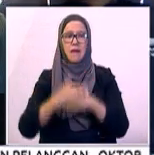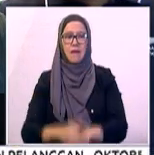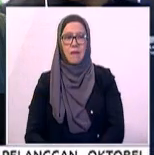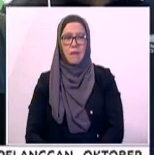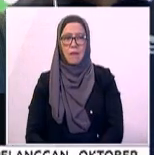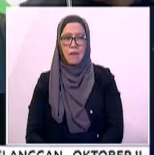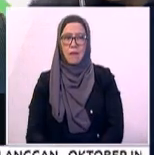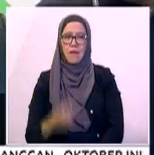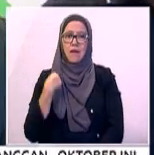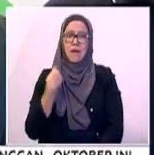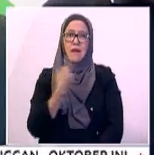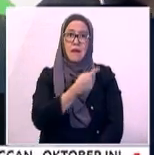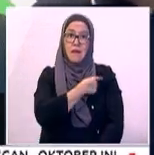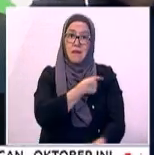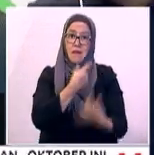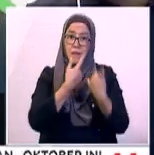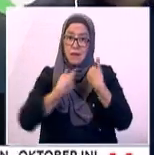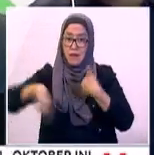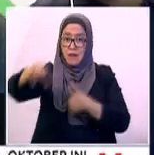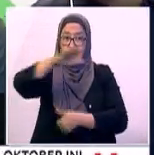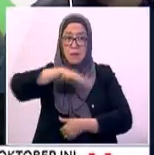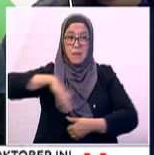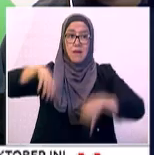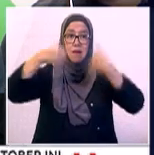Saya sebagai player, kami semua